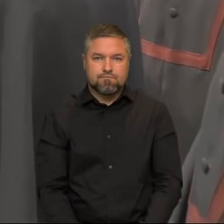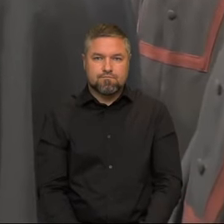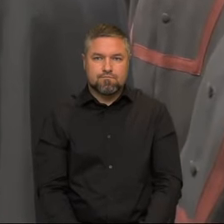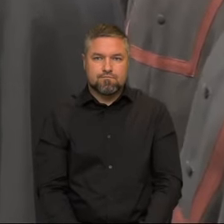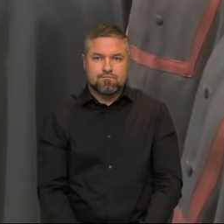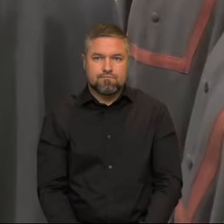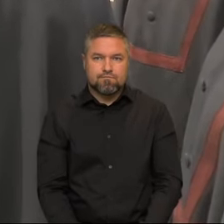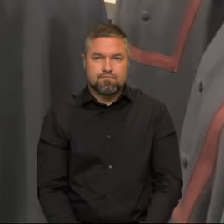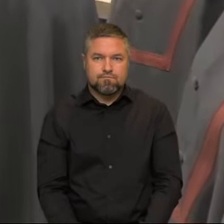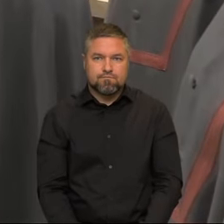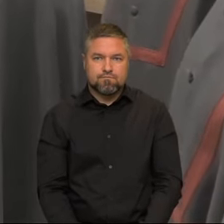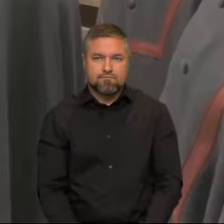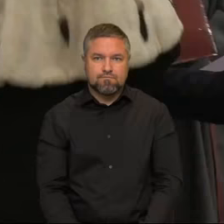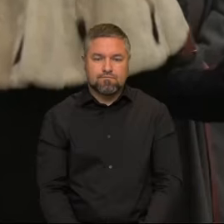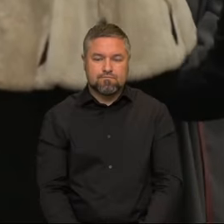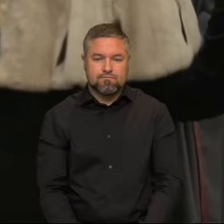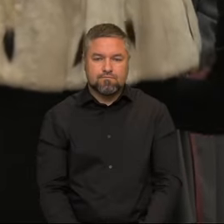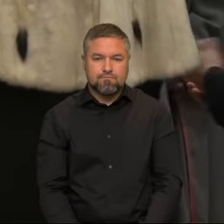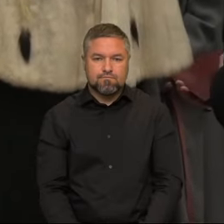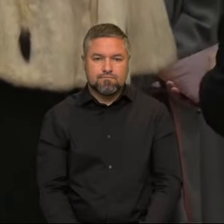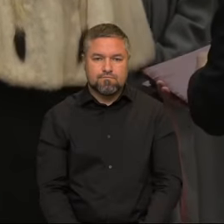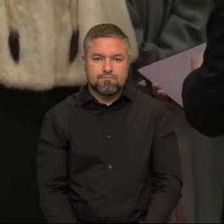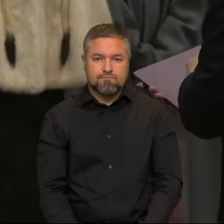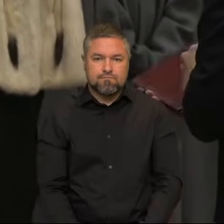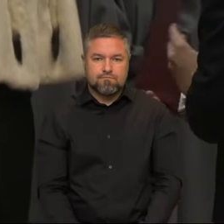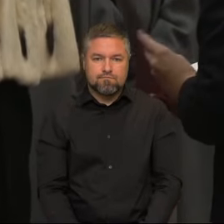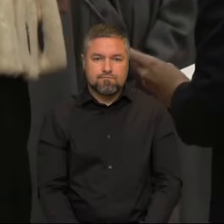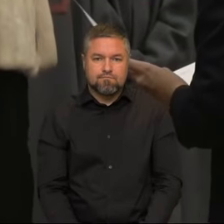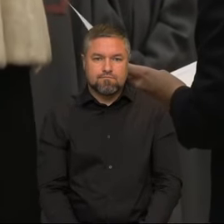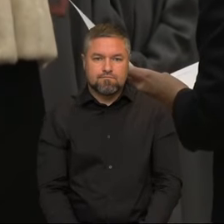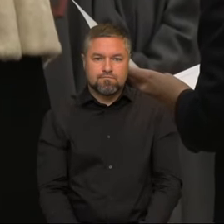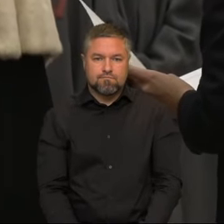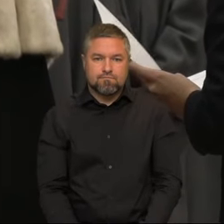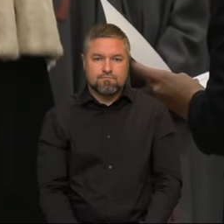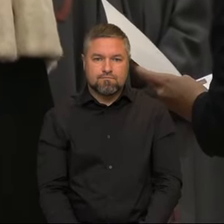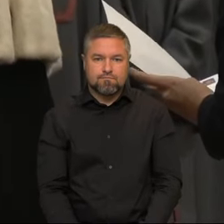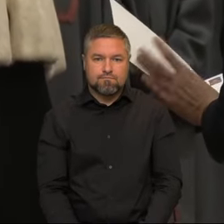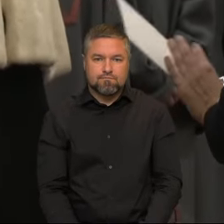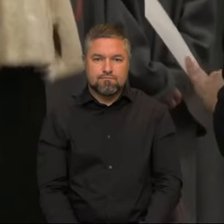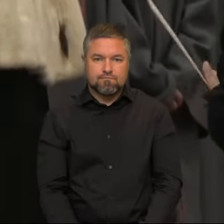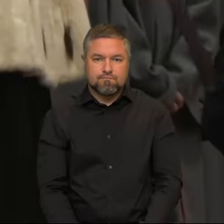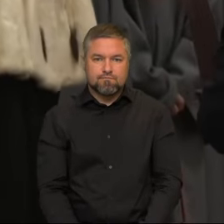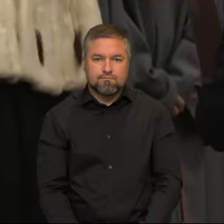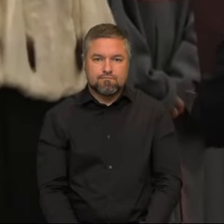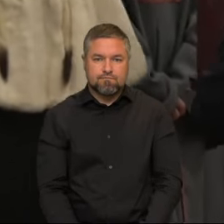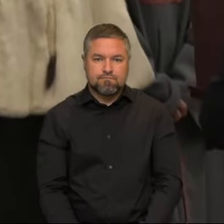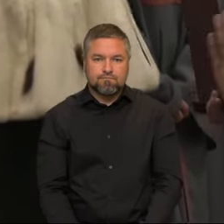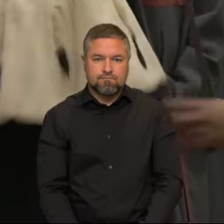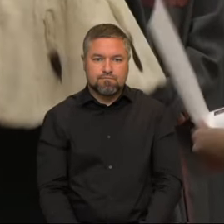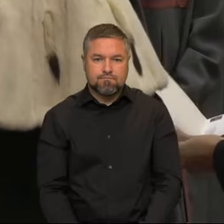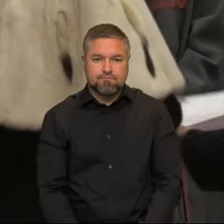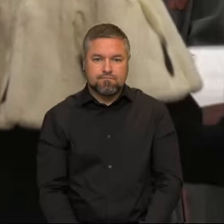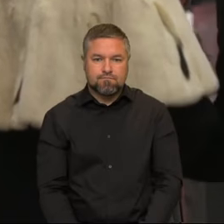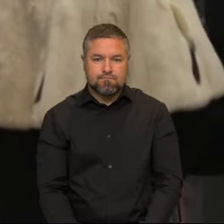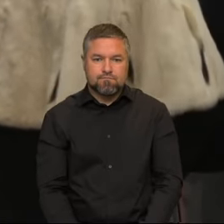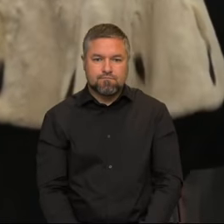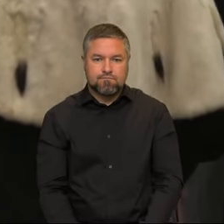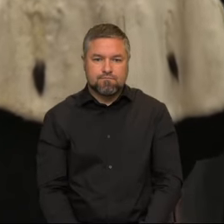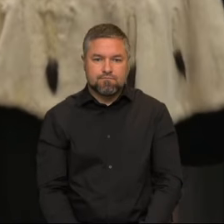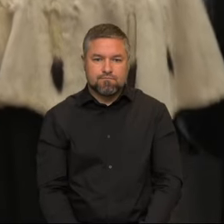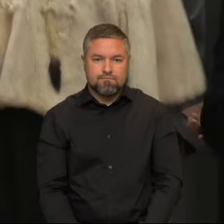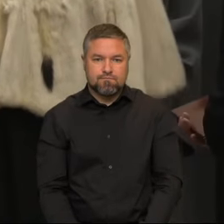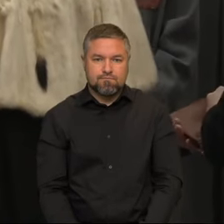studentką Politechniki Łódzkiej. Pani Kamila Benka. Gratuluję pani, że jest pani studentką Politechniki Łódzkiej. Pani